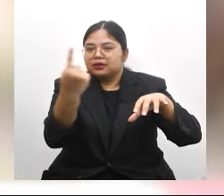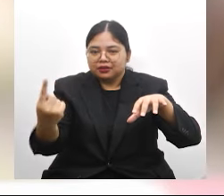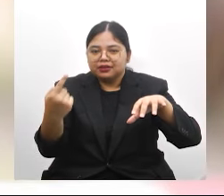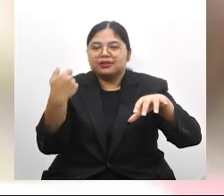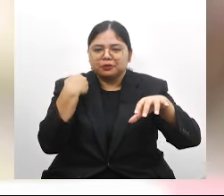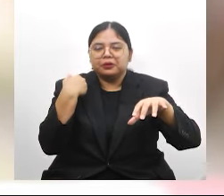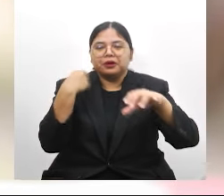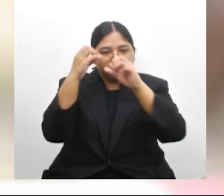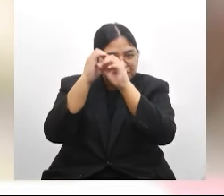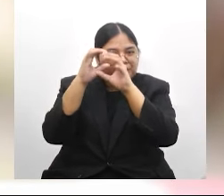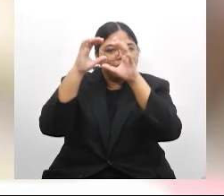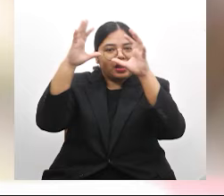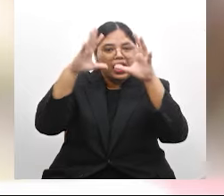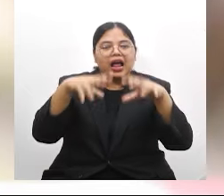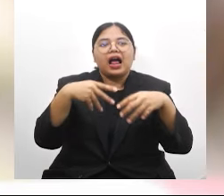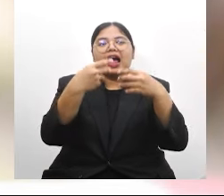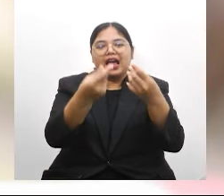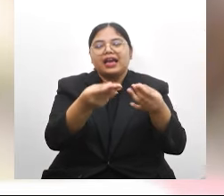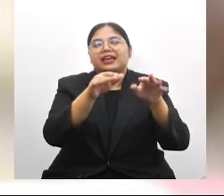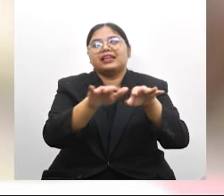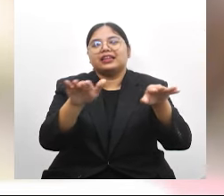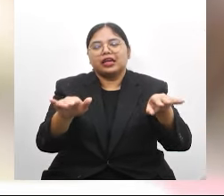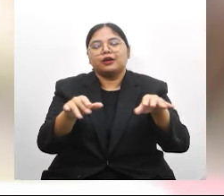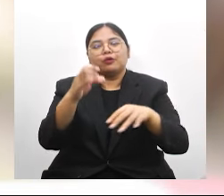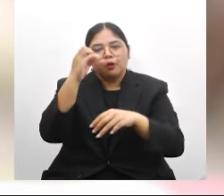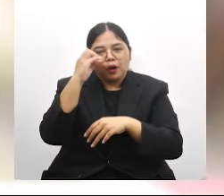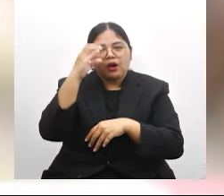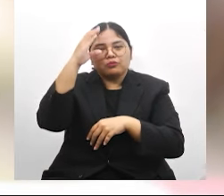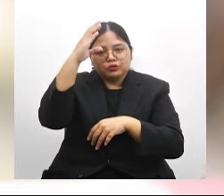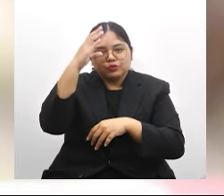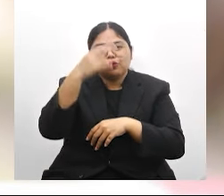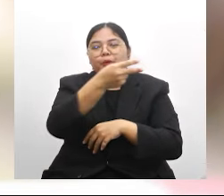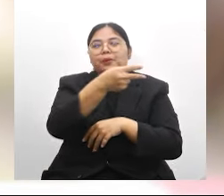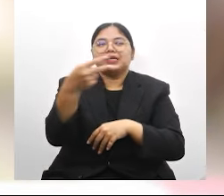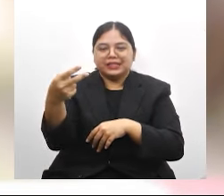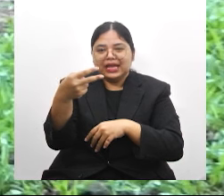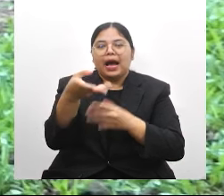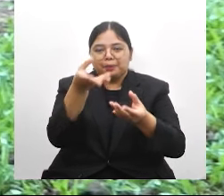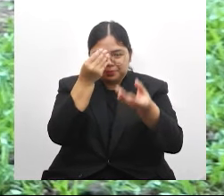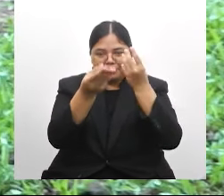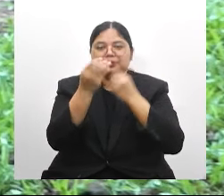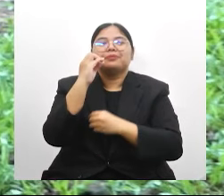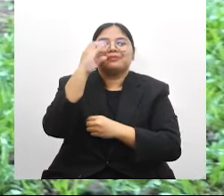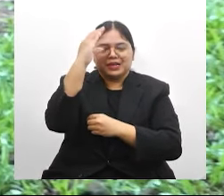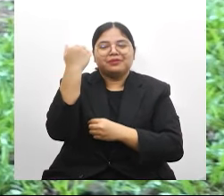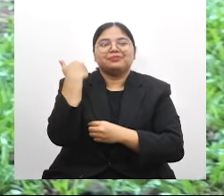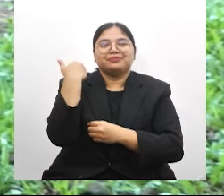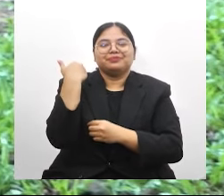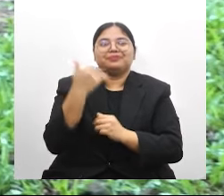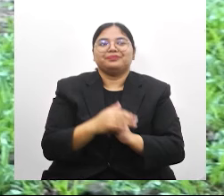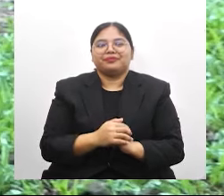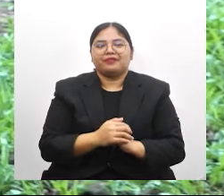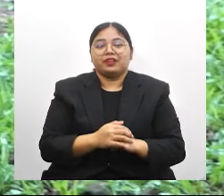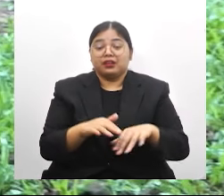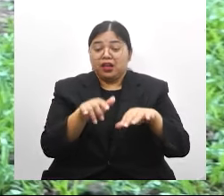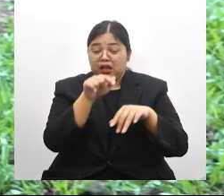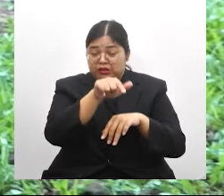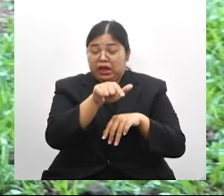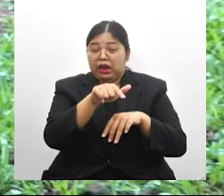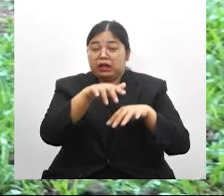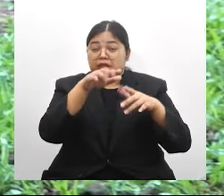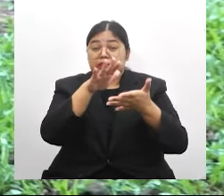แรงบันดาลใจให้นักเรียนรัชประภาวิทยาคมมีความรู้ความสามารถทางด้านภาษามากขึ้นนค่ะนะคะเพราะฉะนั้นเนี่ยถ้าคนที่นี่มีพื้นฐานในเรื่อง